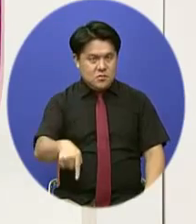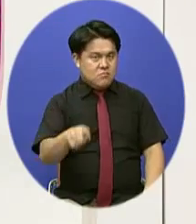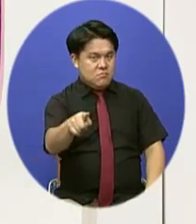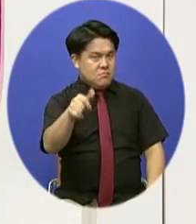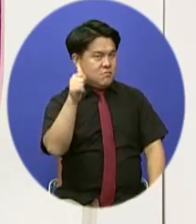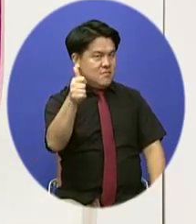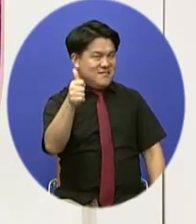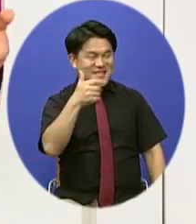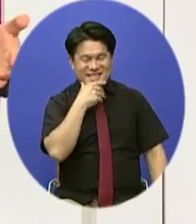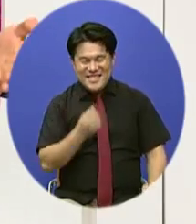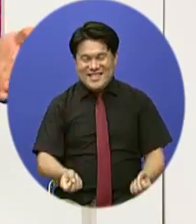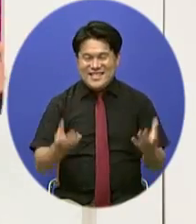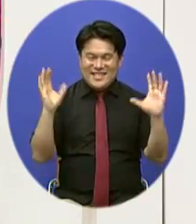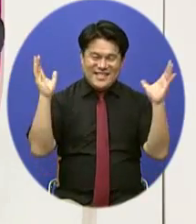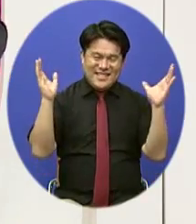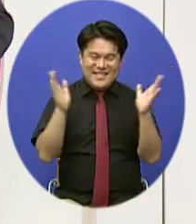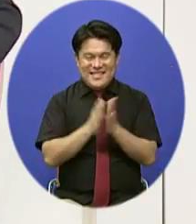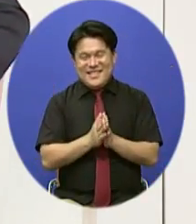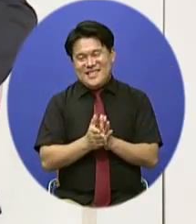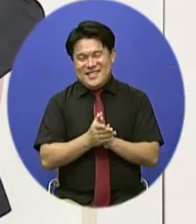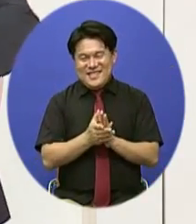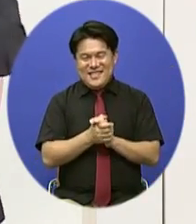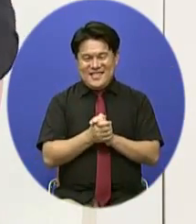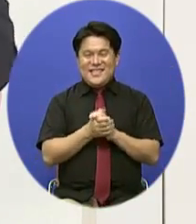오은조님 축하합니다.